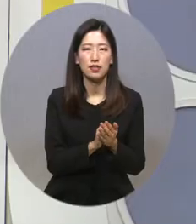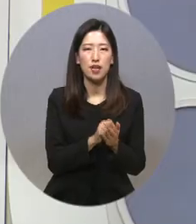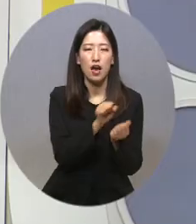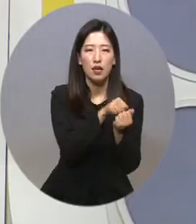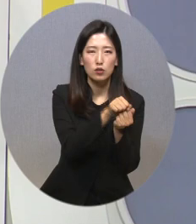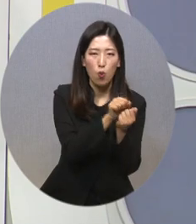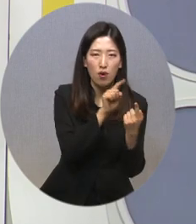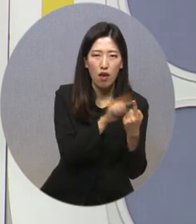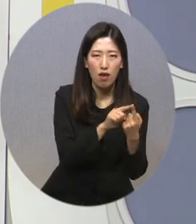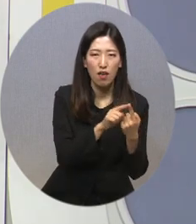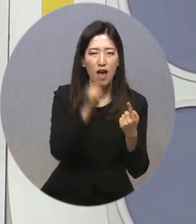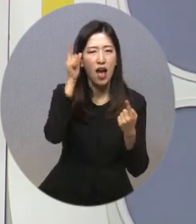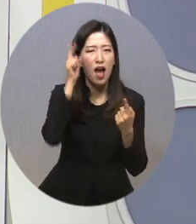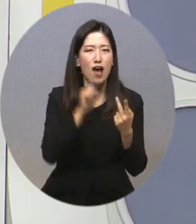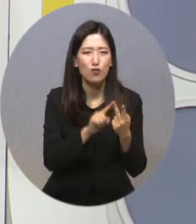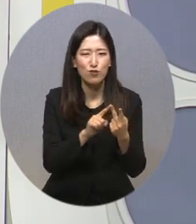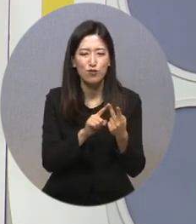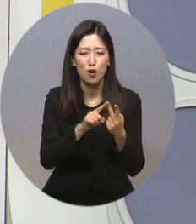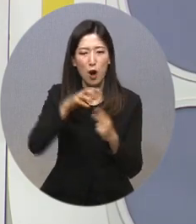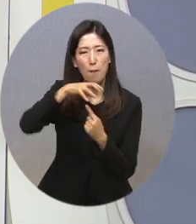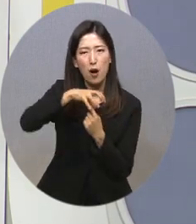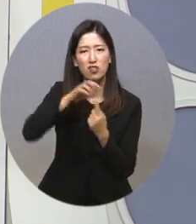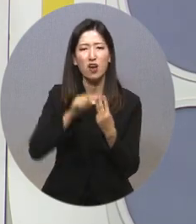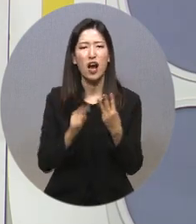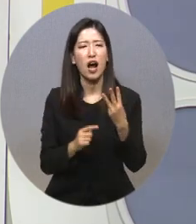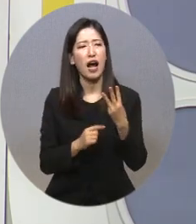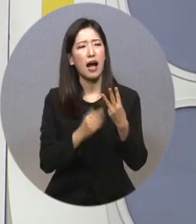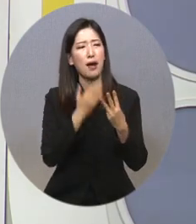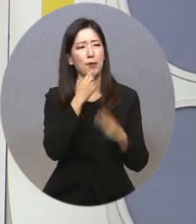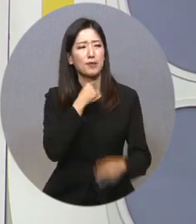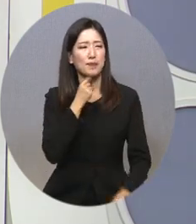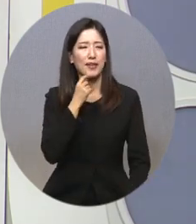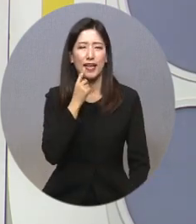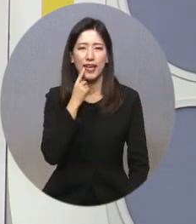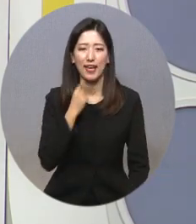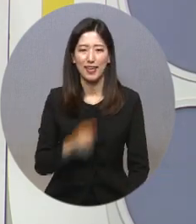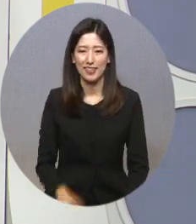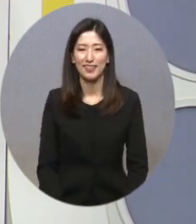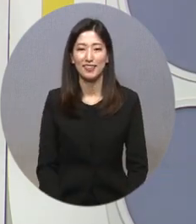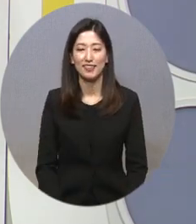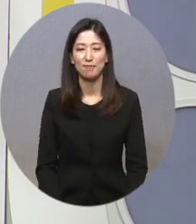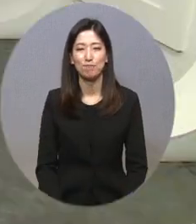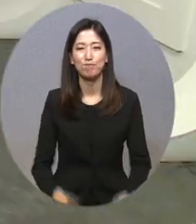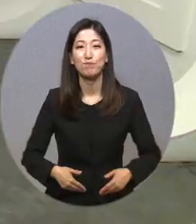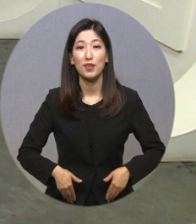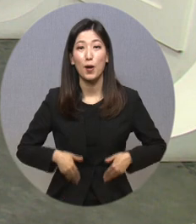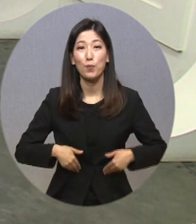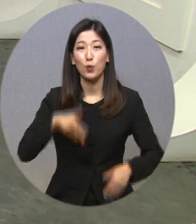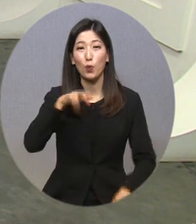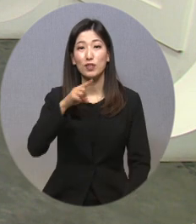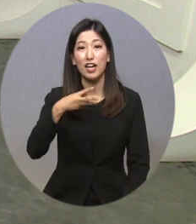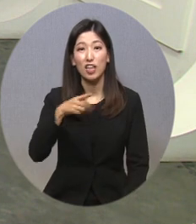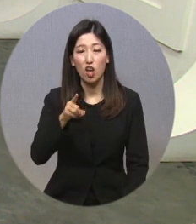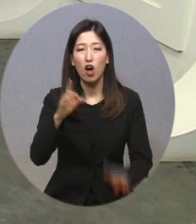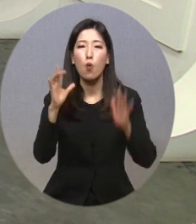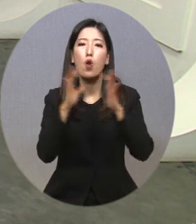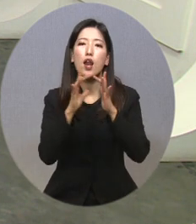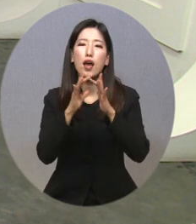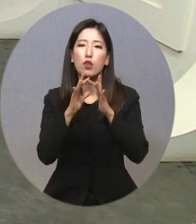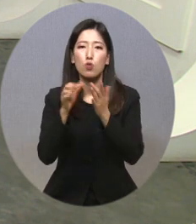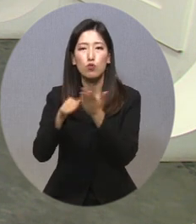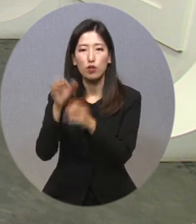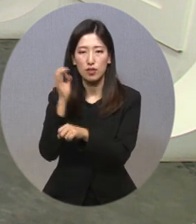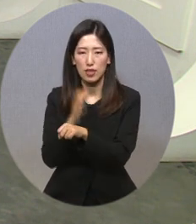네, 맞습니다. 아, 먹고 싶다. 네, 남도장터에는 우리 네. 전라남도 대표 온라인 쇼핑몰이고요. 네. 22개